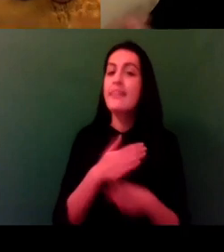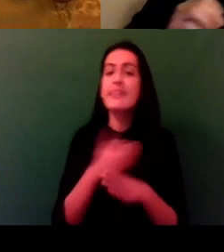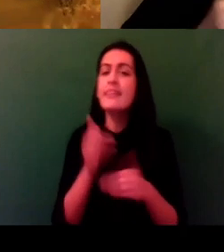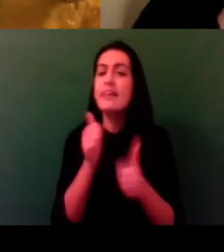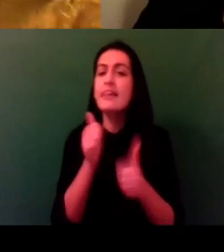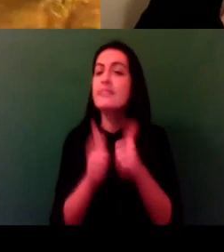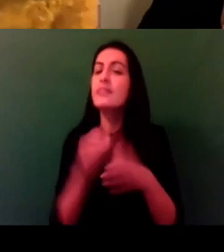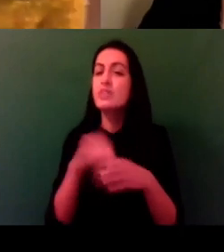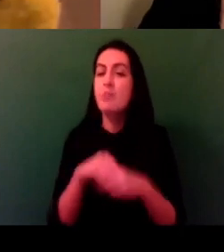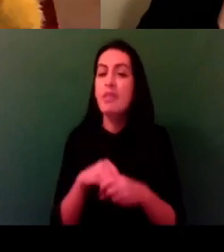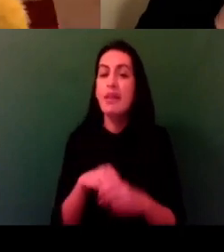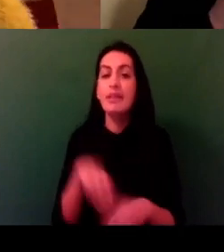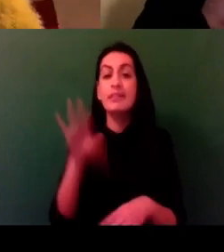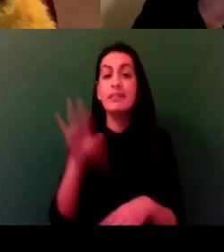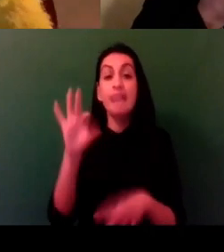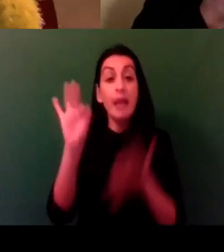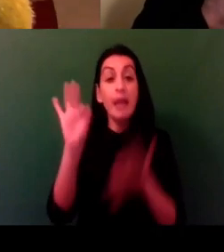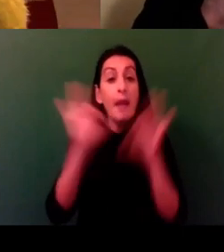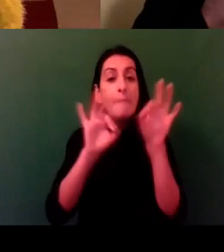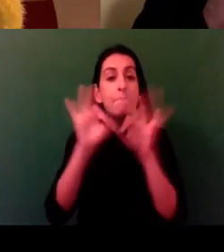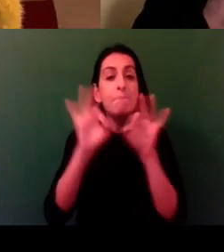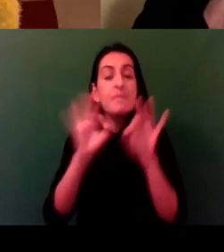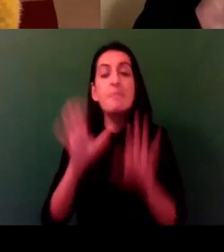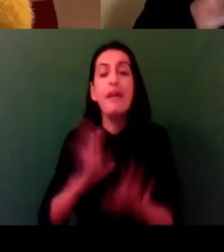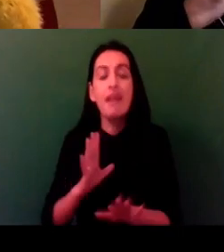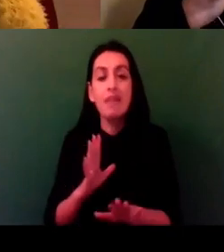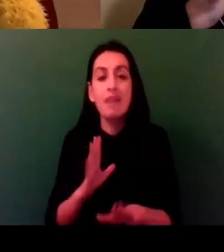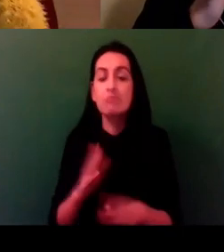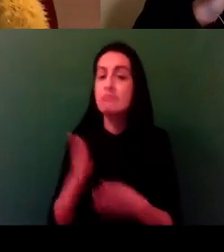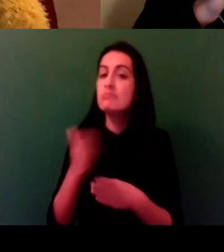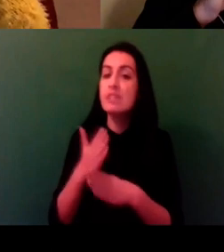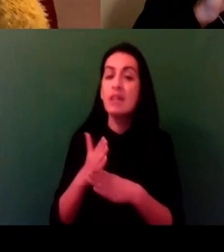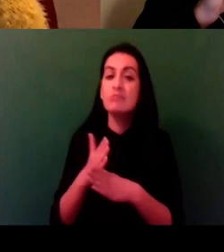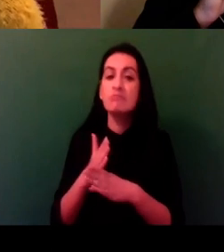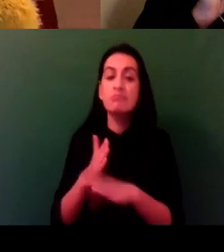diye sorulmuş. Bu Taksim yarışması ile ilgili kolokyumda da